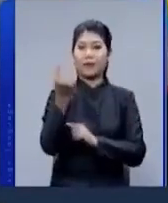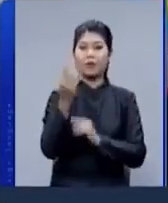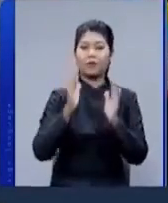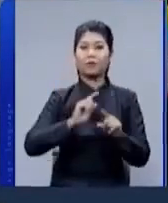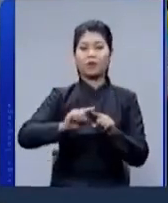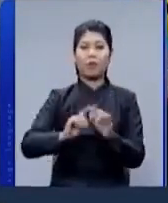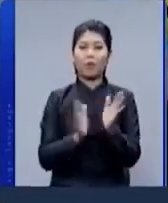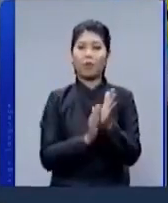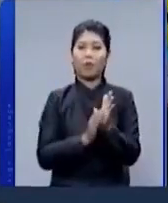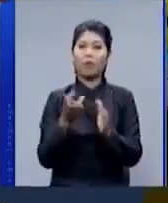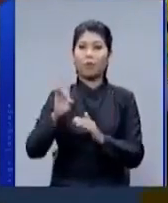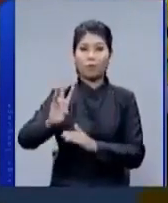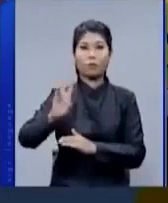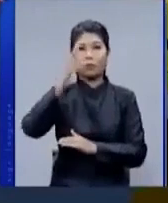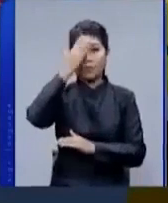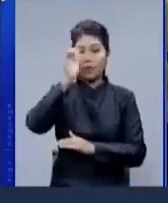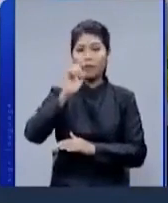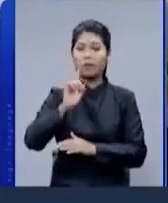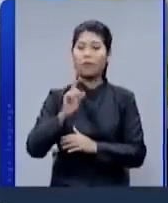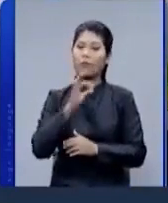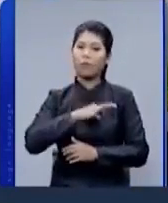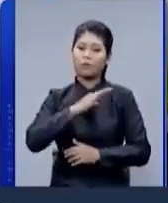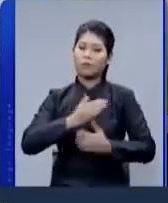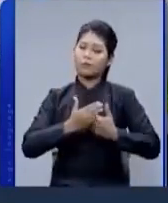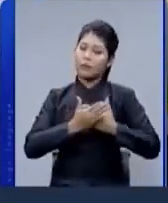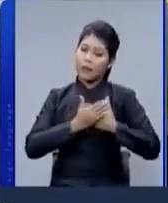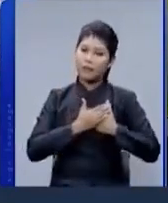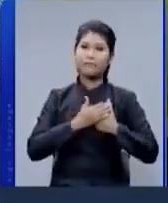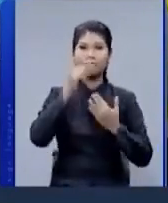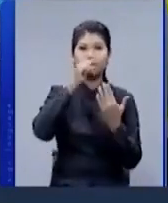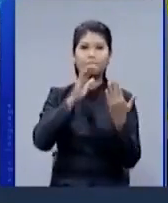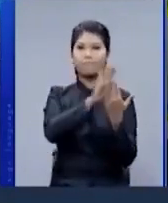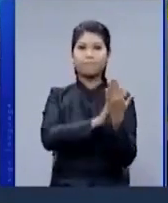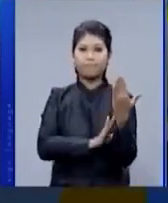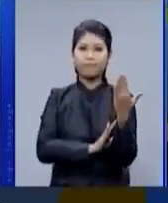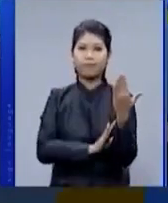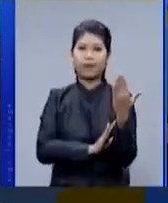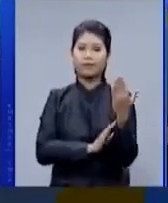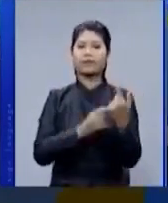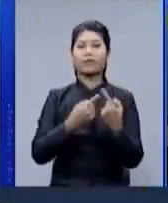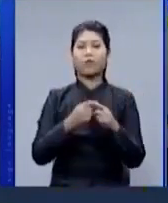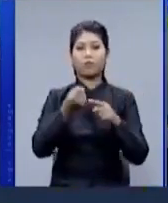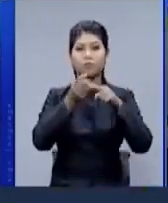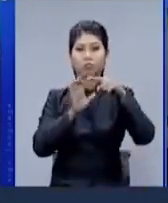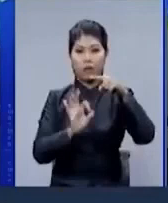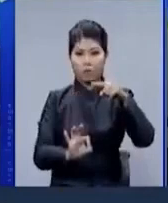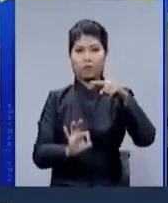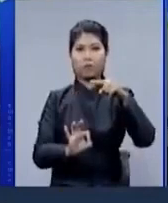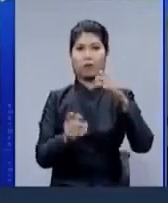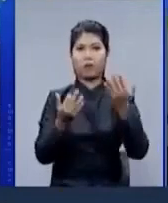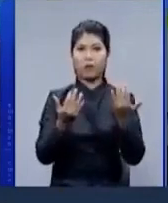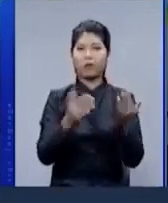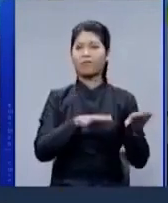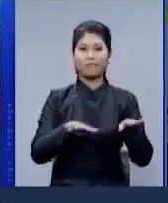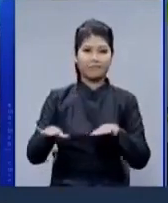นชื่นชมช่อง74นะครับเพราะว่าทำให้เกิดความรู้สึกรักชาติแต่ว่าคุณผู้ชมครับอีก9เรื่อง9ผู้ผลิตรอคุณผู้ชมอยู่แล้ว